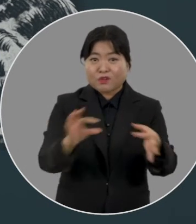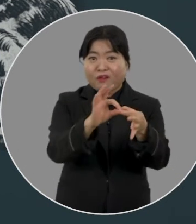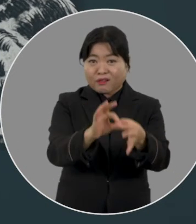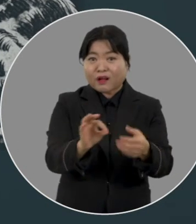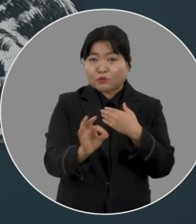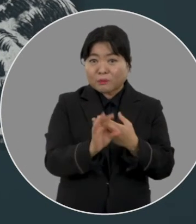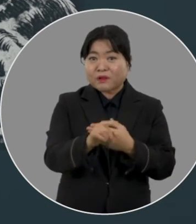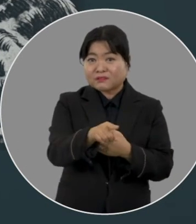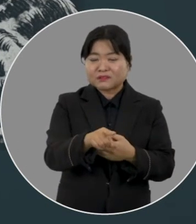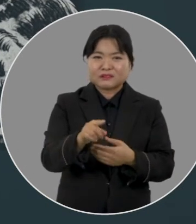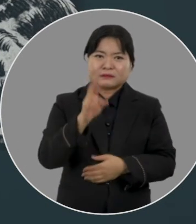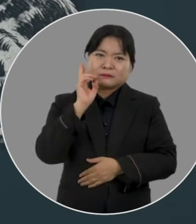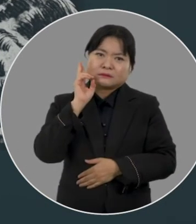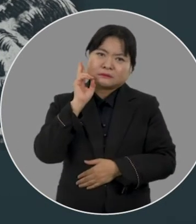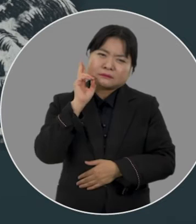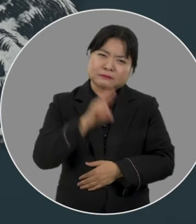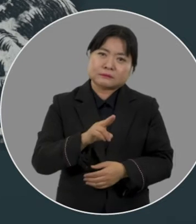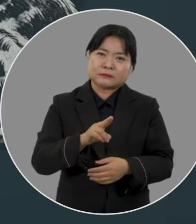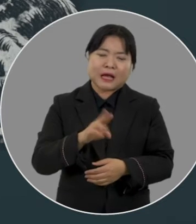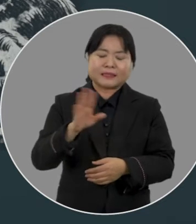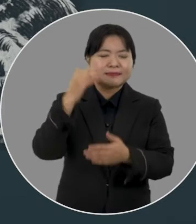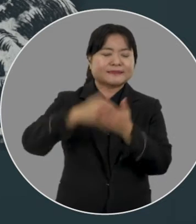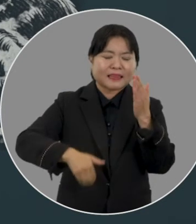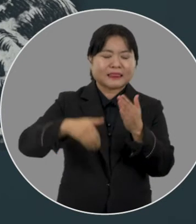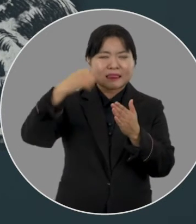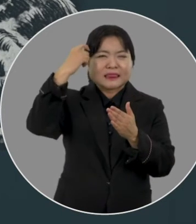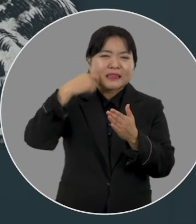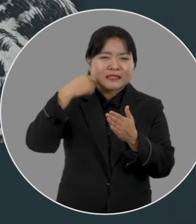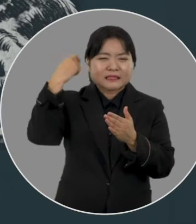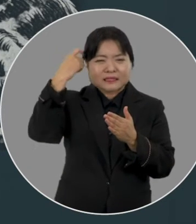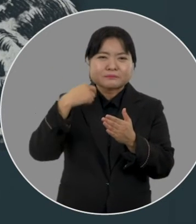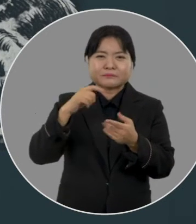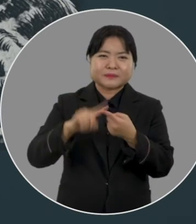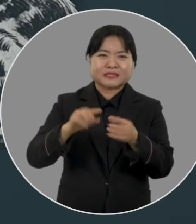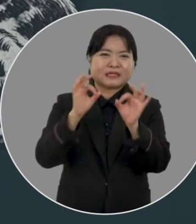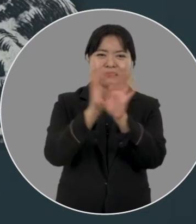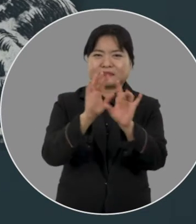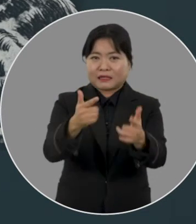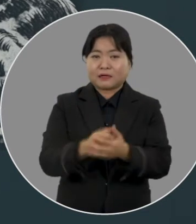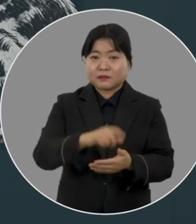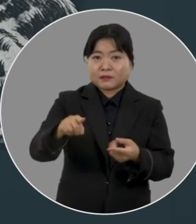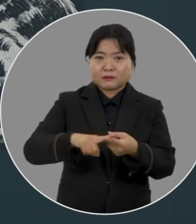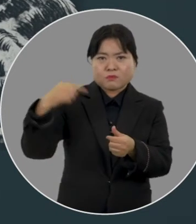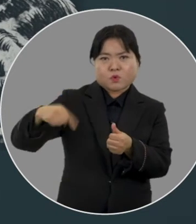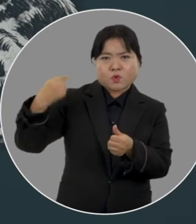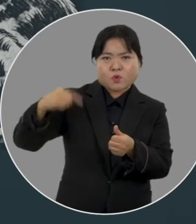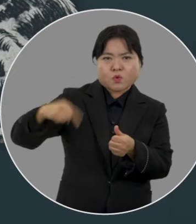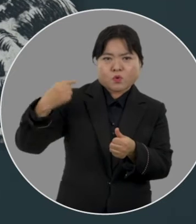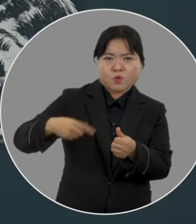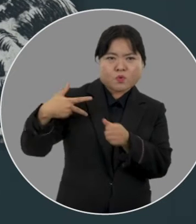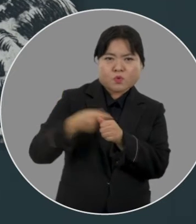그 잔 인상이 쉽게 사라지지 않거든요. 그리고 이걸 교육을 통해서 강화를 하죠. 바로